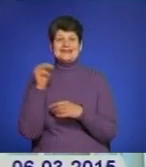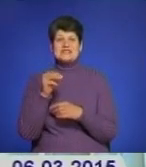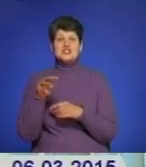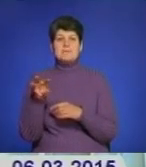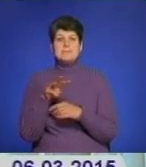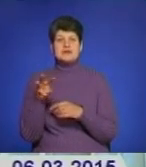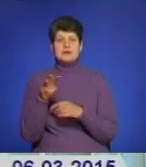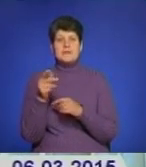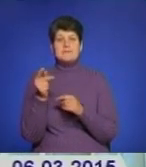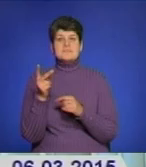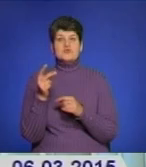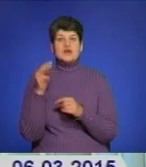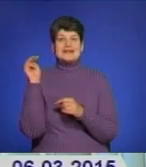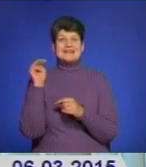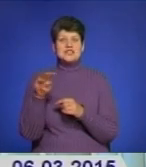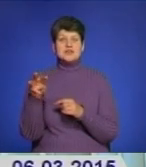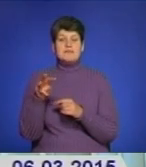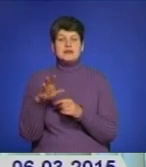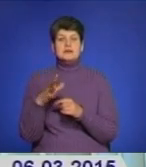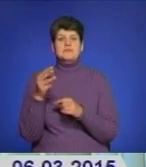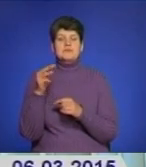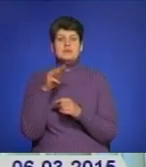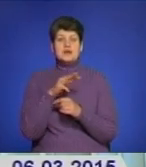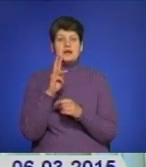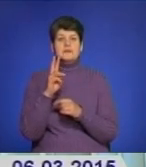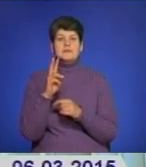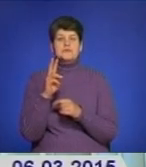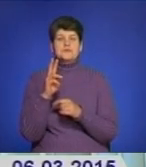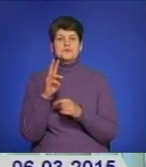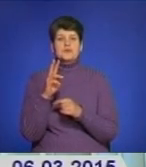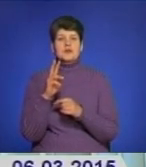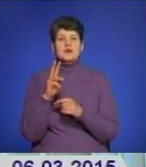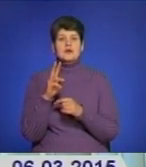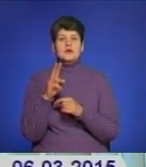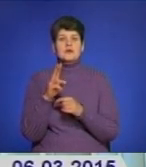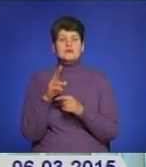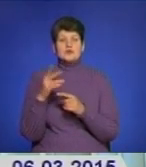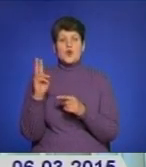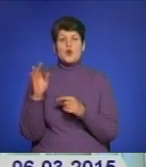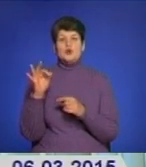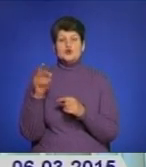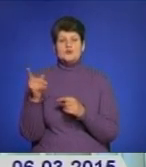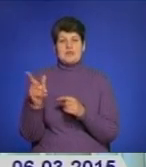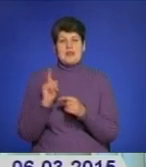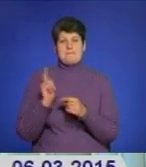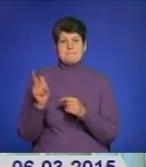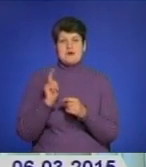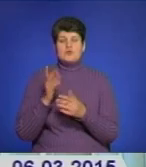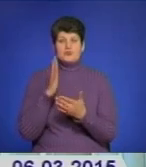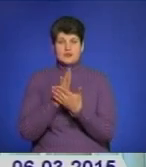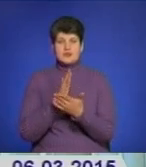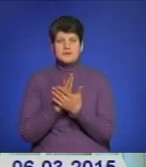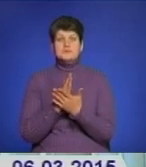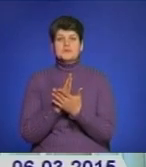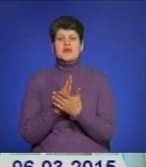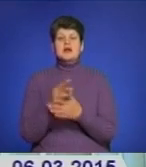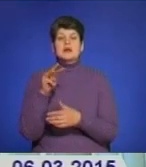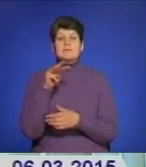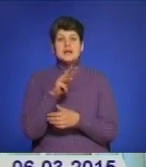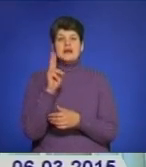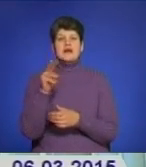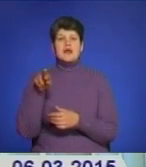1,5 тисячі метрів. Марія Хлян, важкоатлетка. Правда, вона, ми з Колосом на пару, у нас паралельний залік є, але також Марія Хлян,